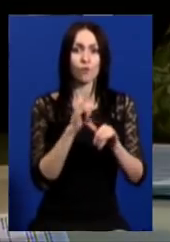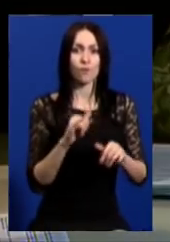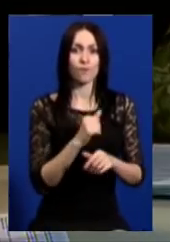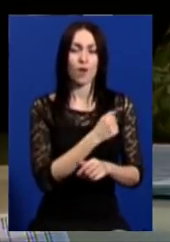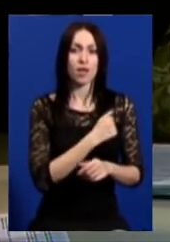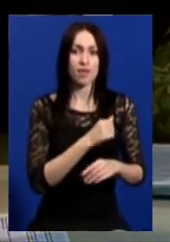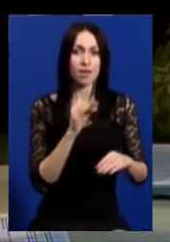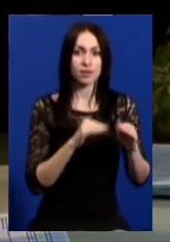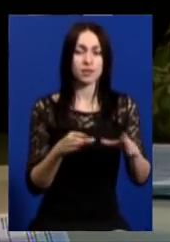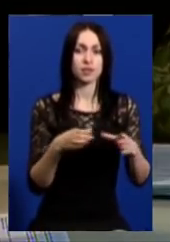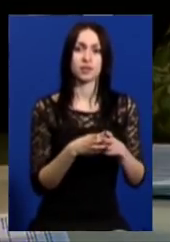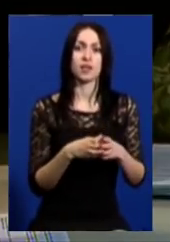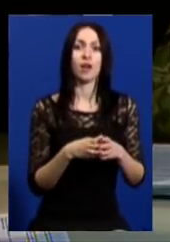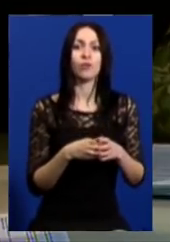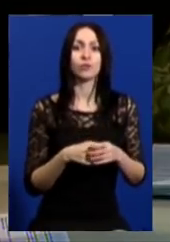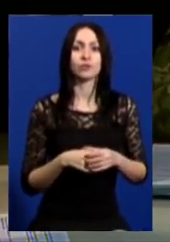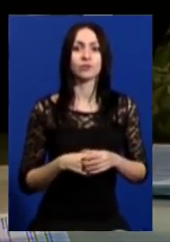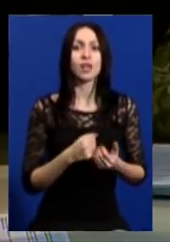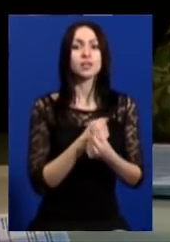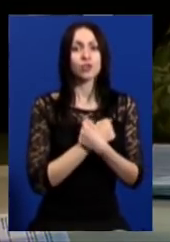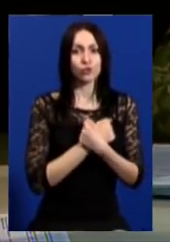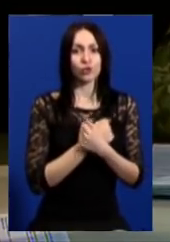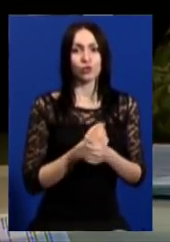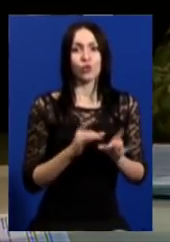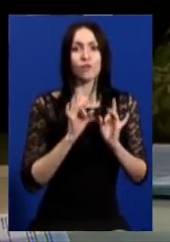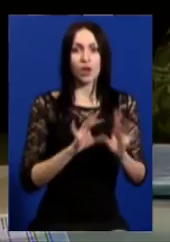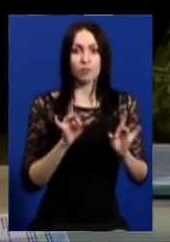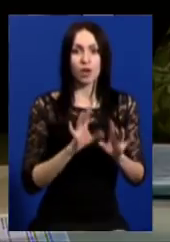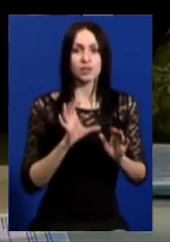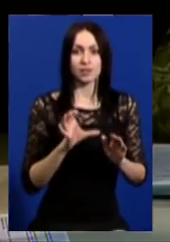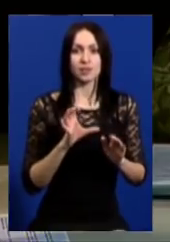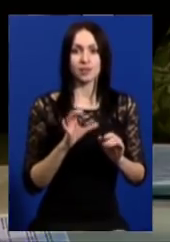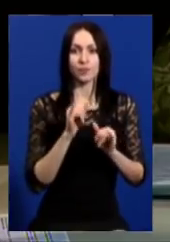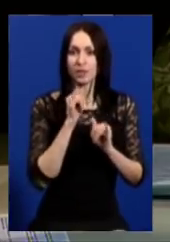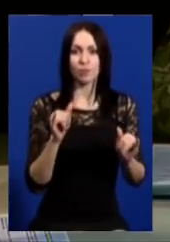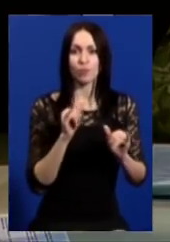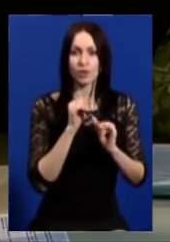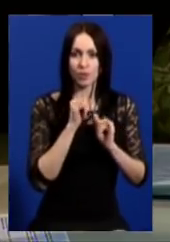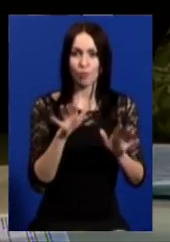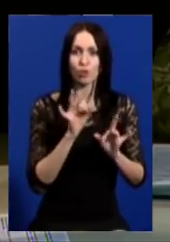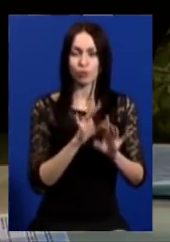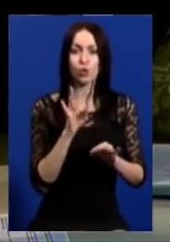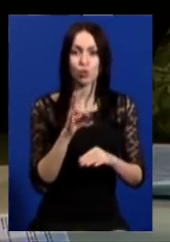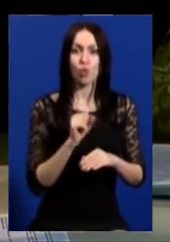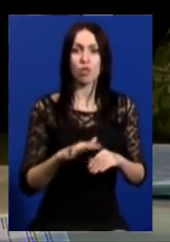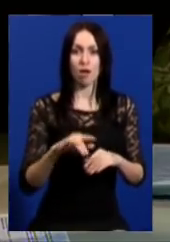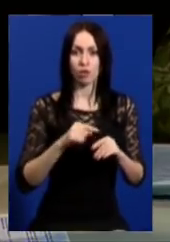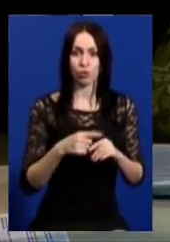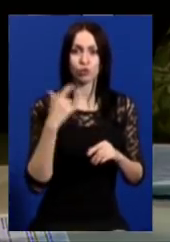складової. На жаль, інформація з обмеженим доступом, але на ділянці Харківської